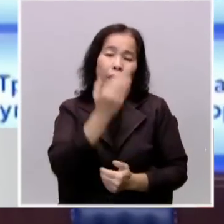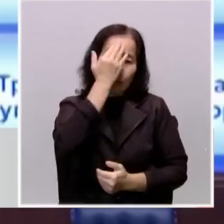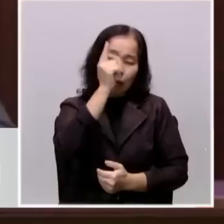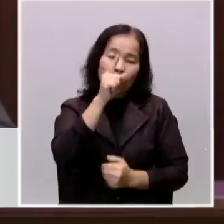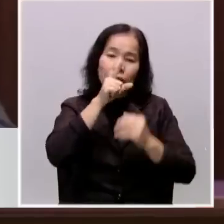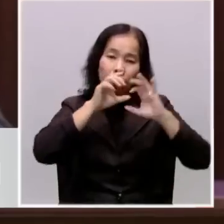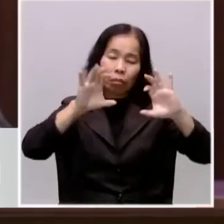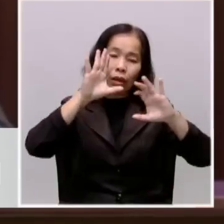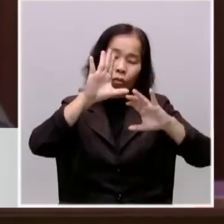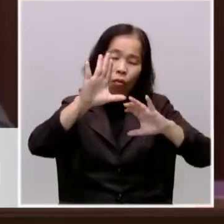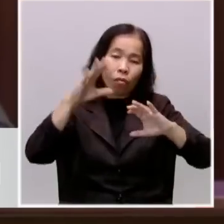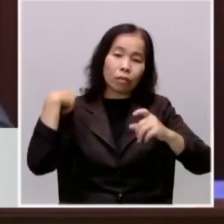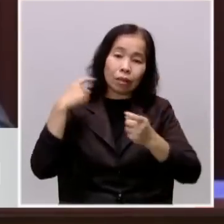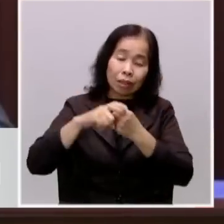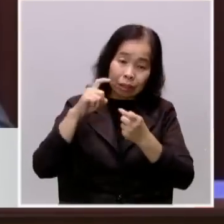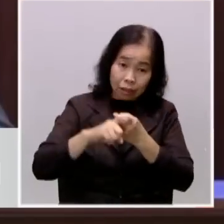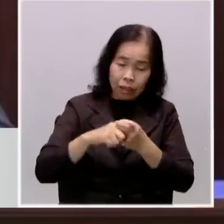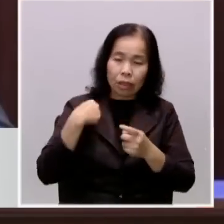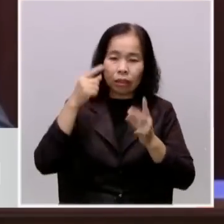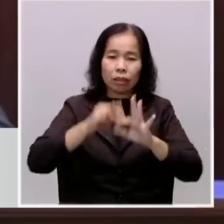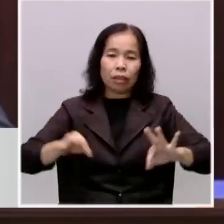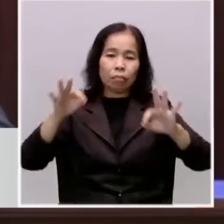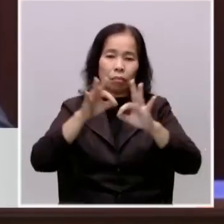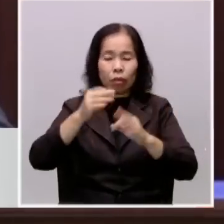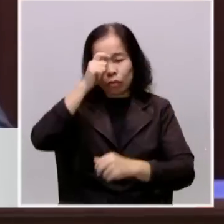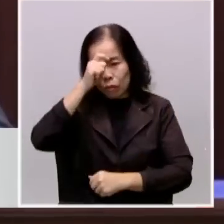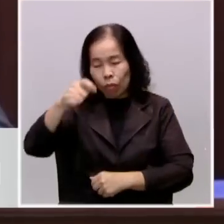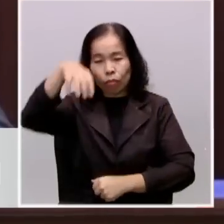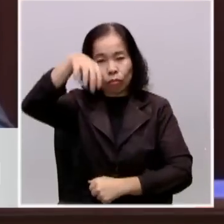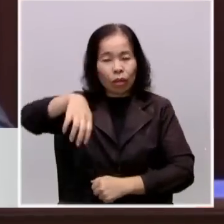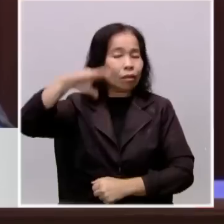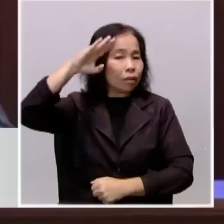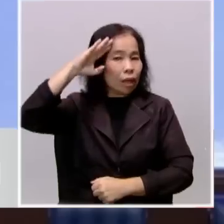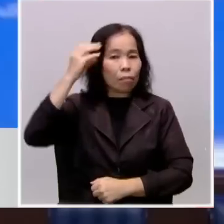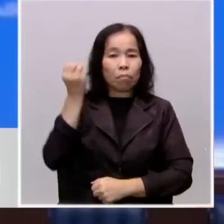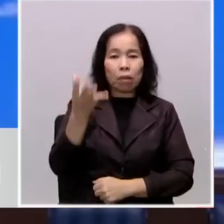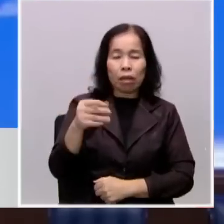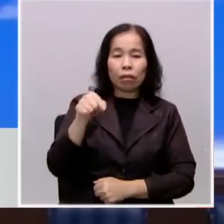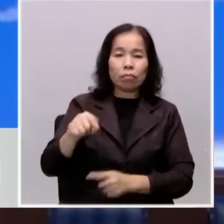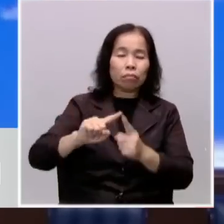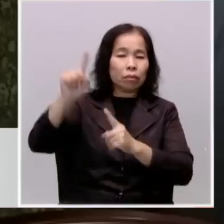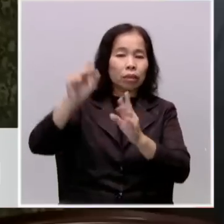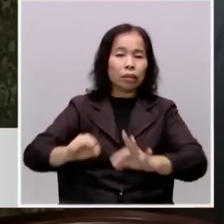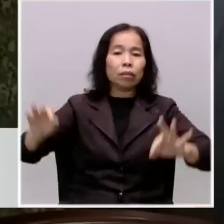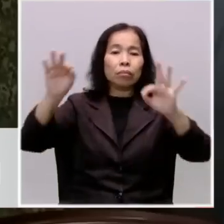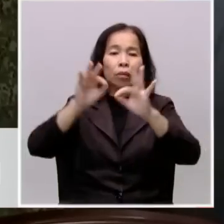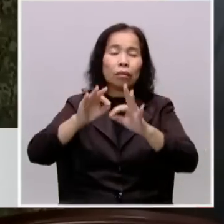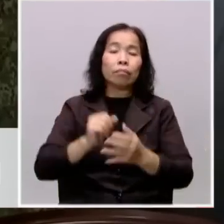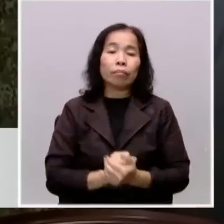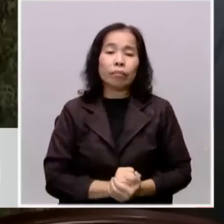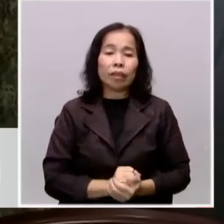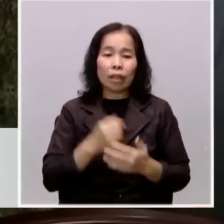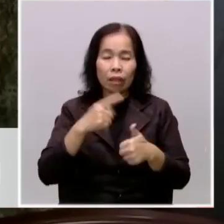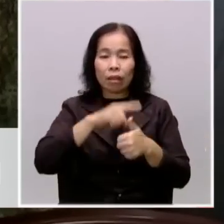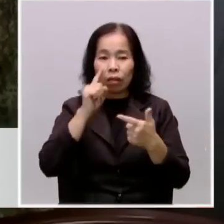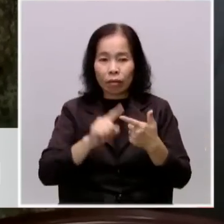เซียที่ปูตินนั้นให้ความสำคัญกับกระทรวงกลาโหมและกองทัพรัสเซียเป็นอย่างแรกนะคะมาก่อนคนอื่นแล้ว